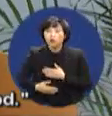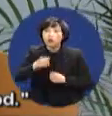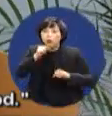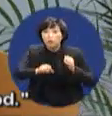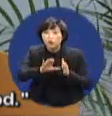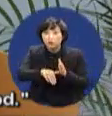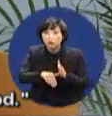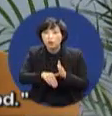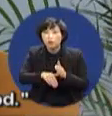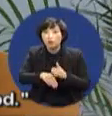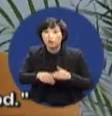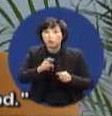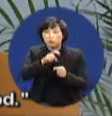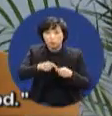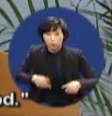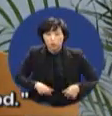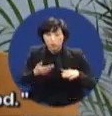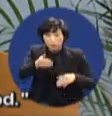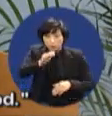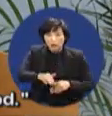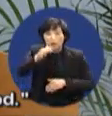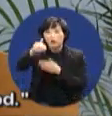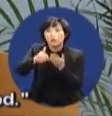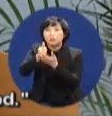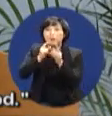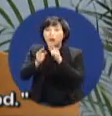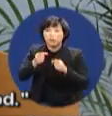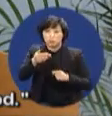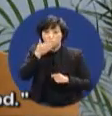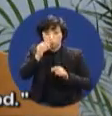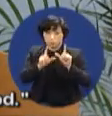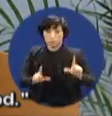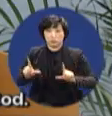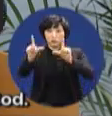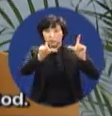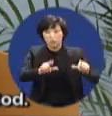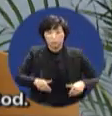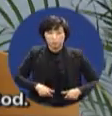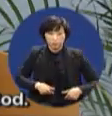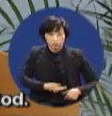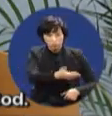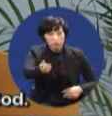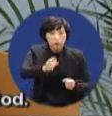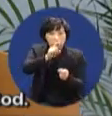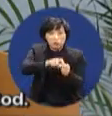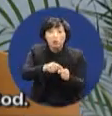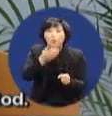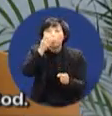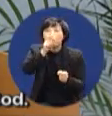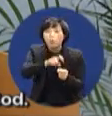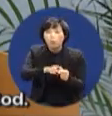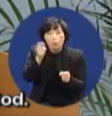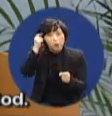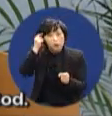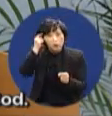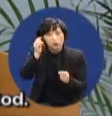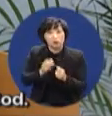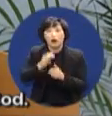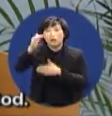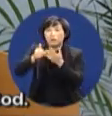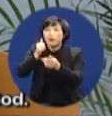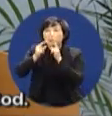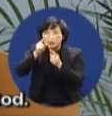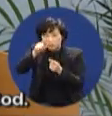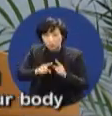때 그러나 하나님 말씀을 먹고 살아야 한다. 네가 떡을 먹는 이유는 하나님 말씀대로 살려고